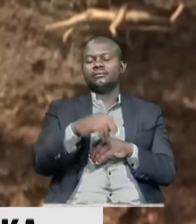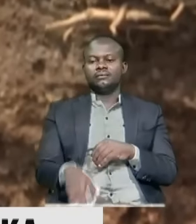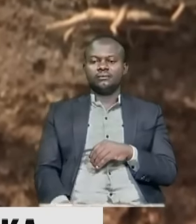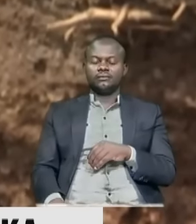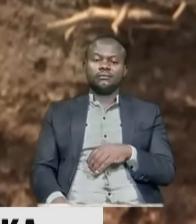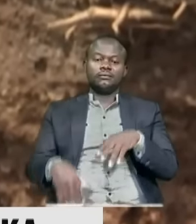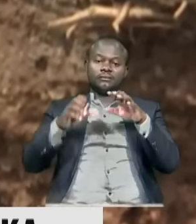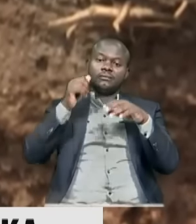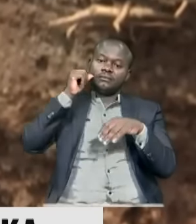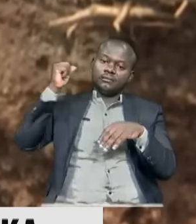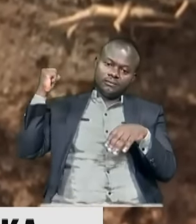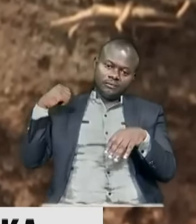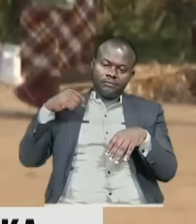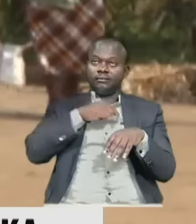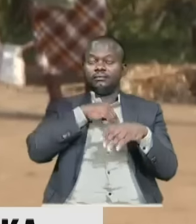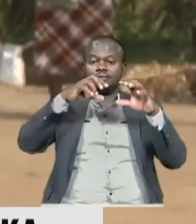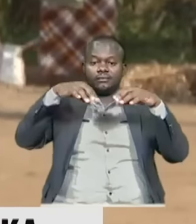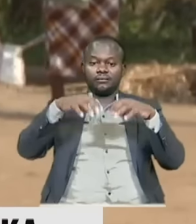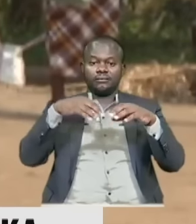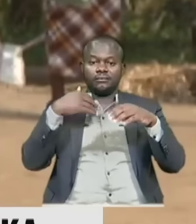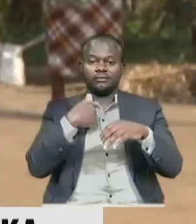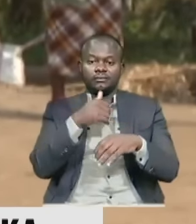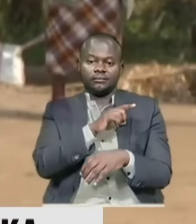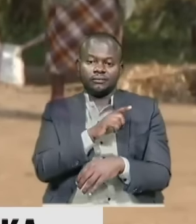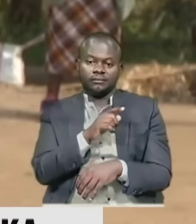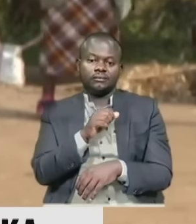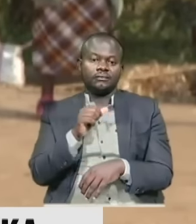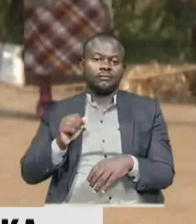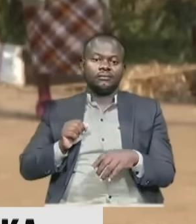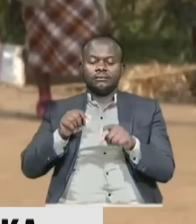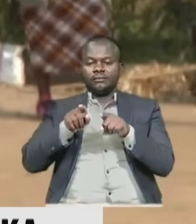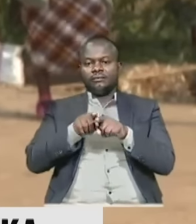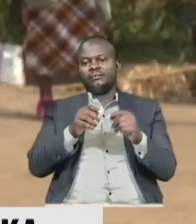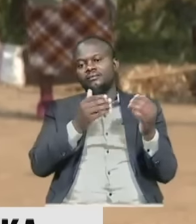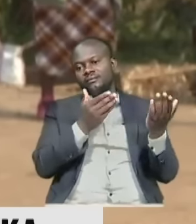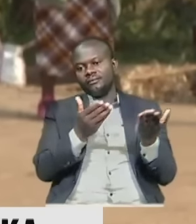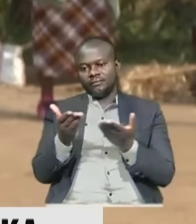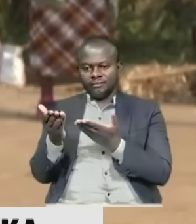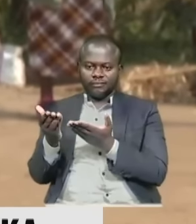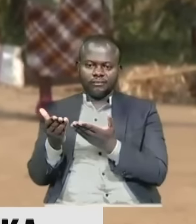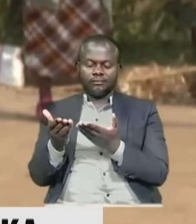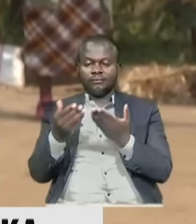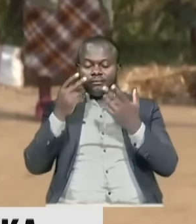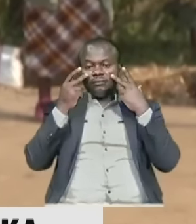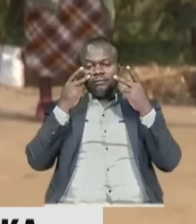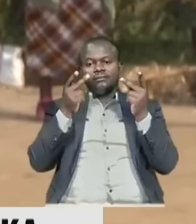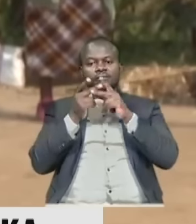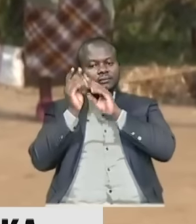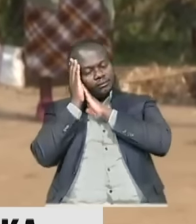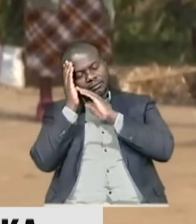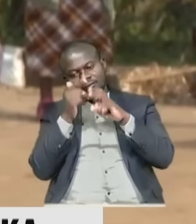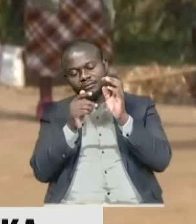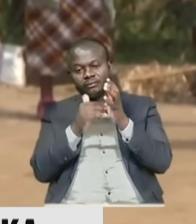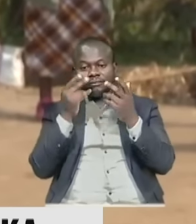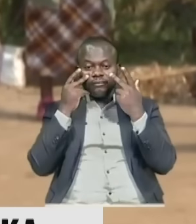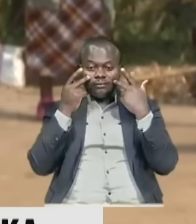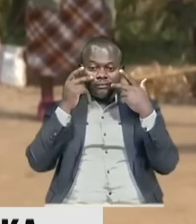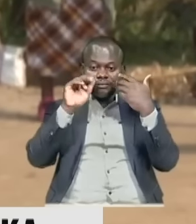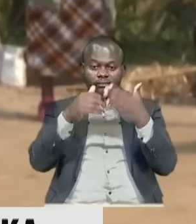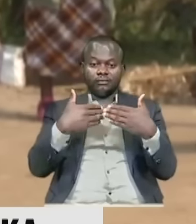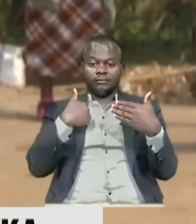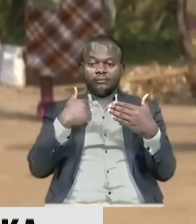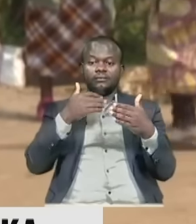y'ejo yaraguye igwa mpagaze, ngize amahirwe umuvandimwe umuturanyi arancumbikira, mbona ahantu ndambika umusaya, ariko urabona ko ubuzima bwanjye bundari